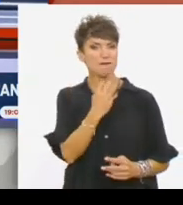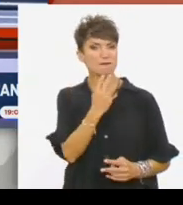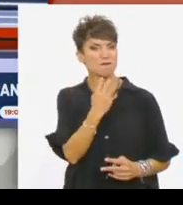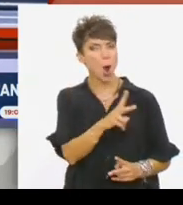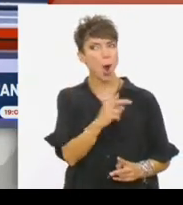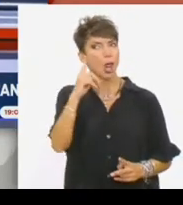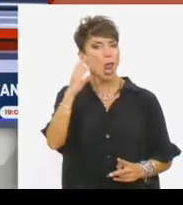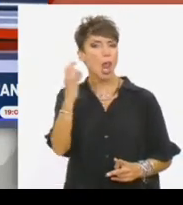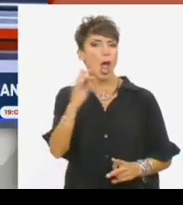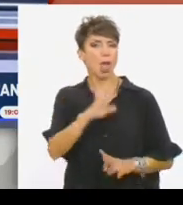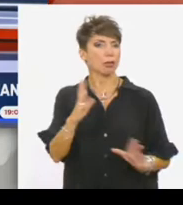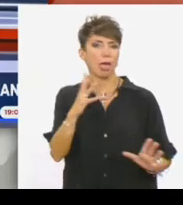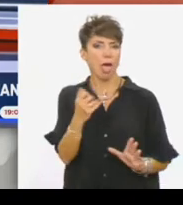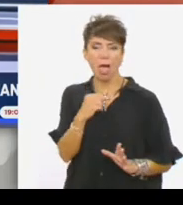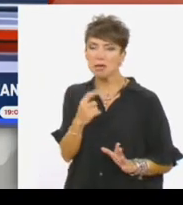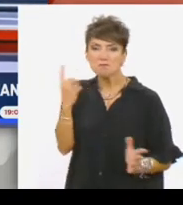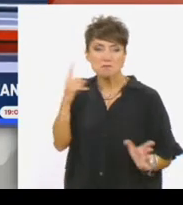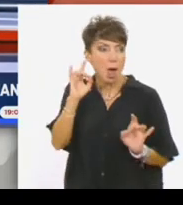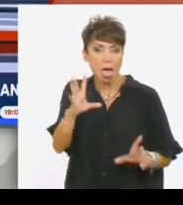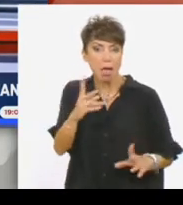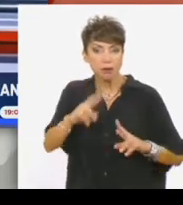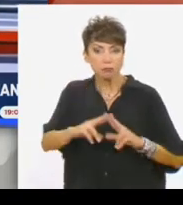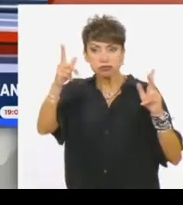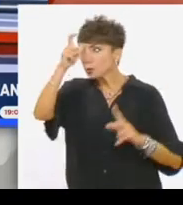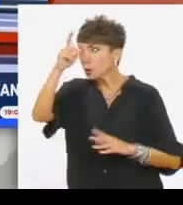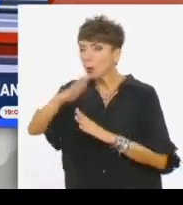μπει κανείς στα σωταρικά της Τουρκίας και την έκτρα του ή την αντιδικαία του με τον Εντογάν να σε ευχαριστήσω πάρα πολύ.